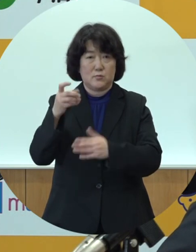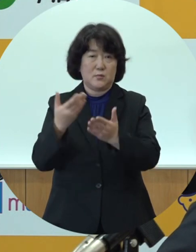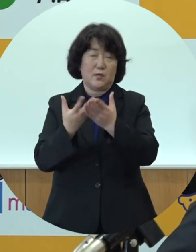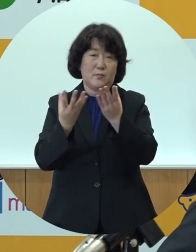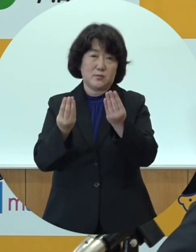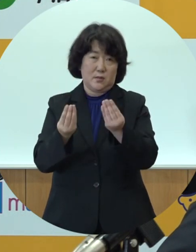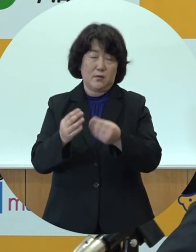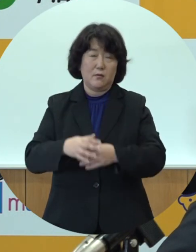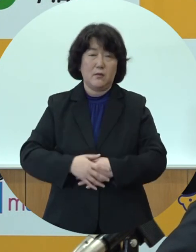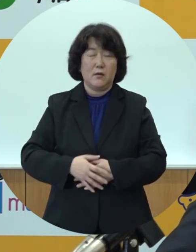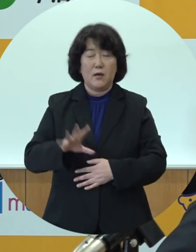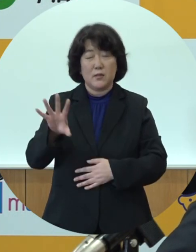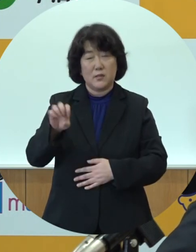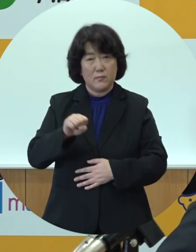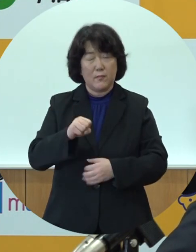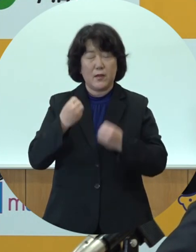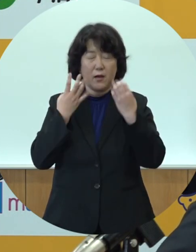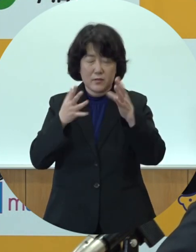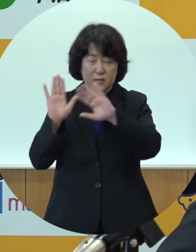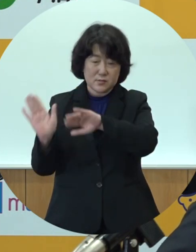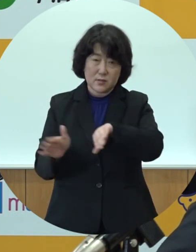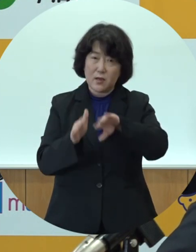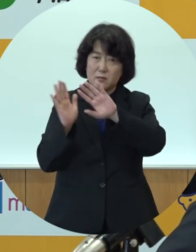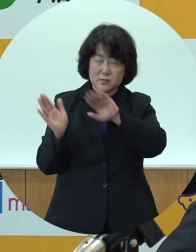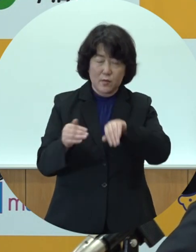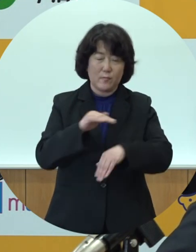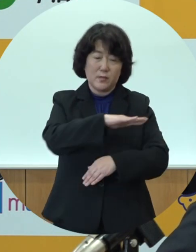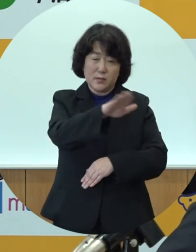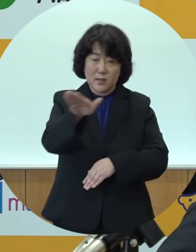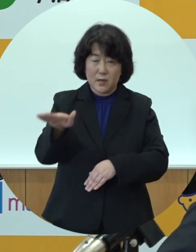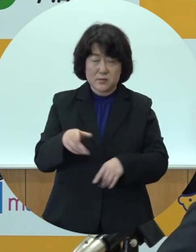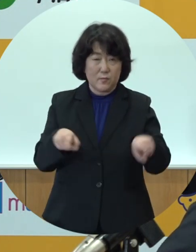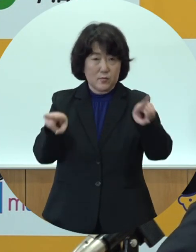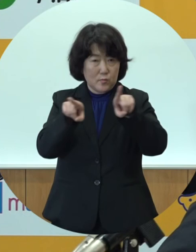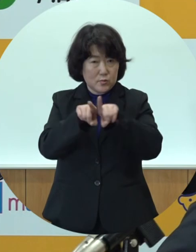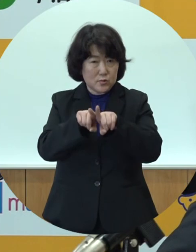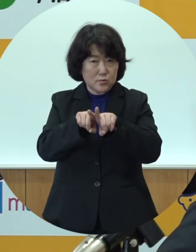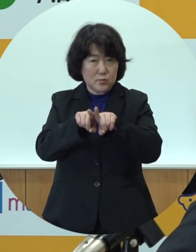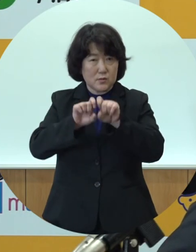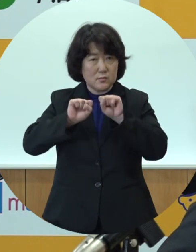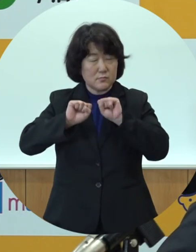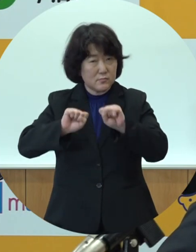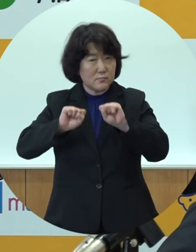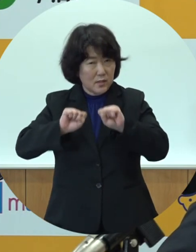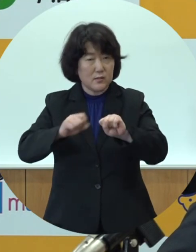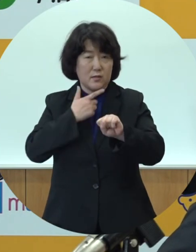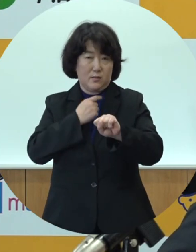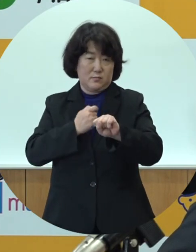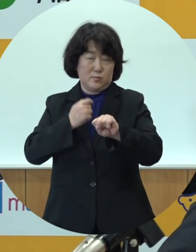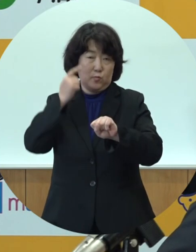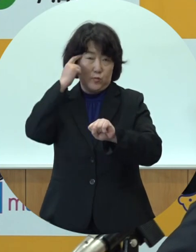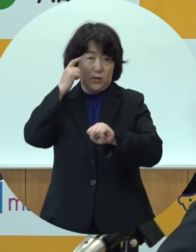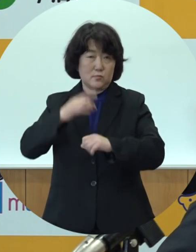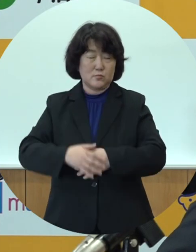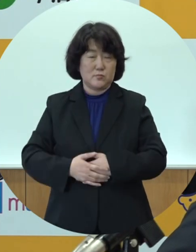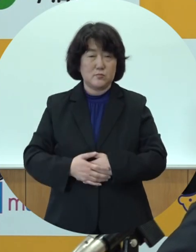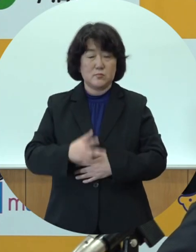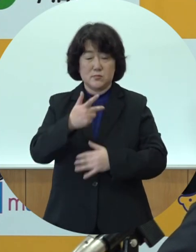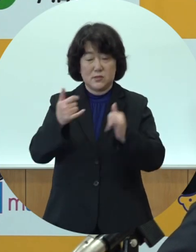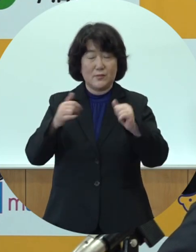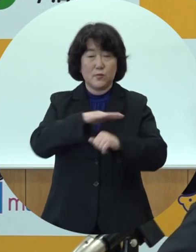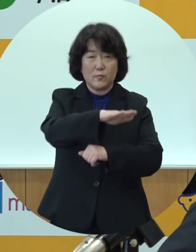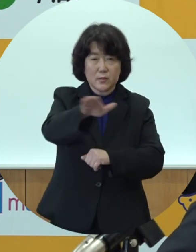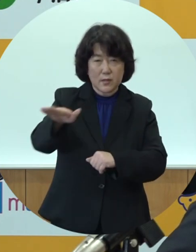ました。今治に新しい風を皆様と共に起こしてまいりたいというふうに考えてございます。市民の皆